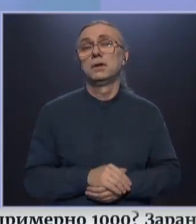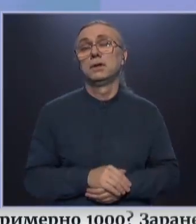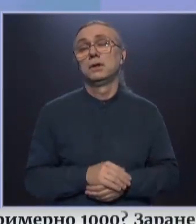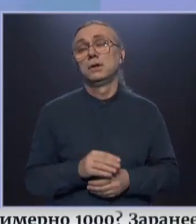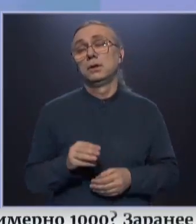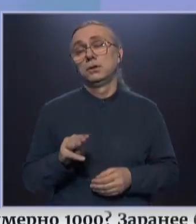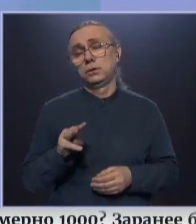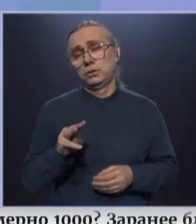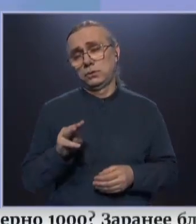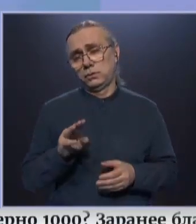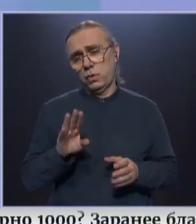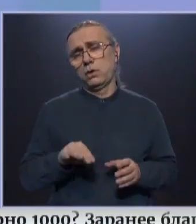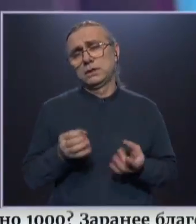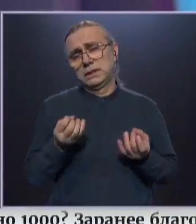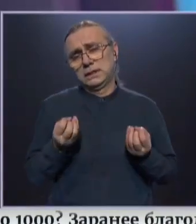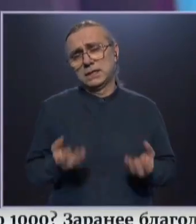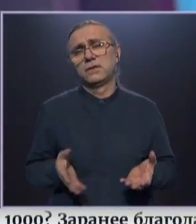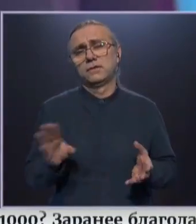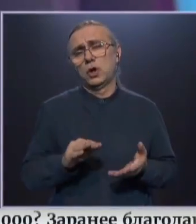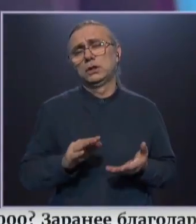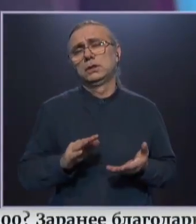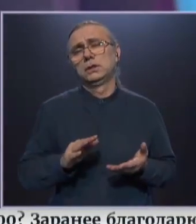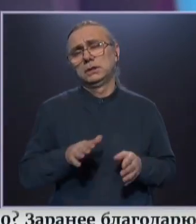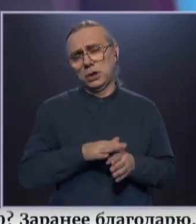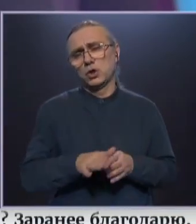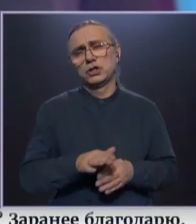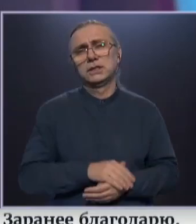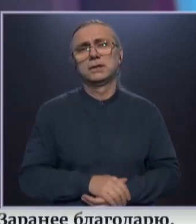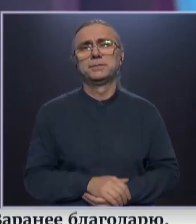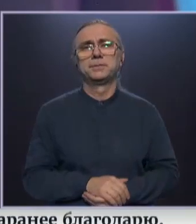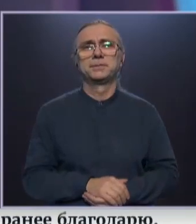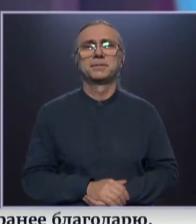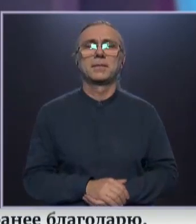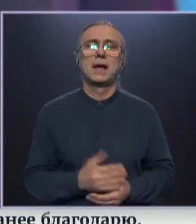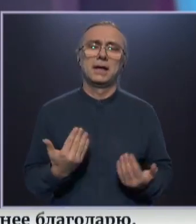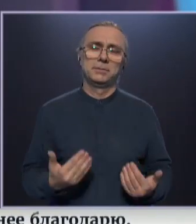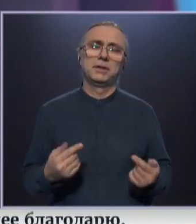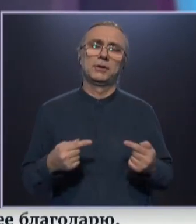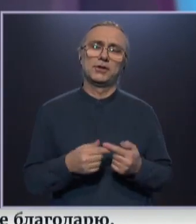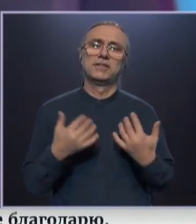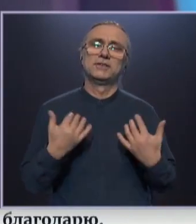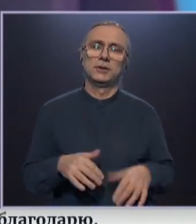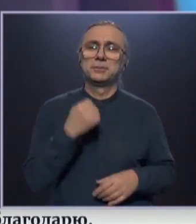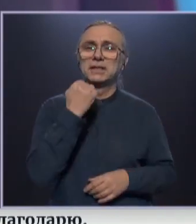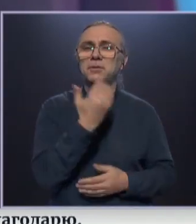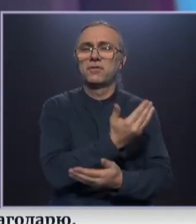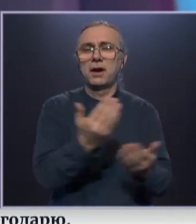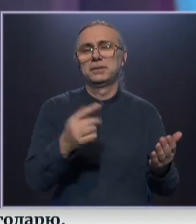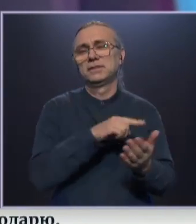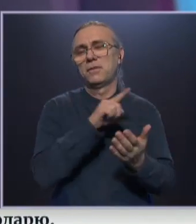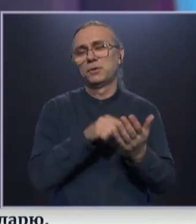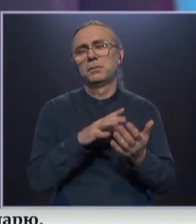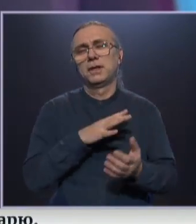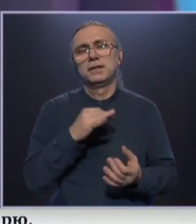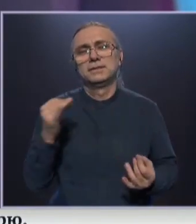все сложится. Ой, друзья, у нас, к сожалению, действительно все. Вот теперь точно все. Вам спасибо огромное за вопрос. Мне было сегодня невероятно